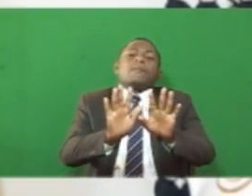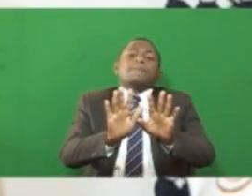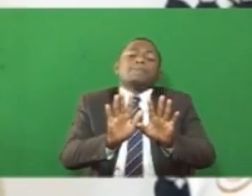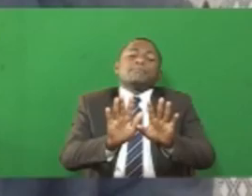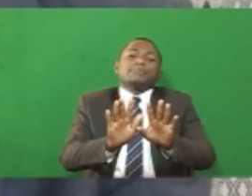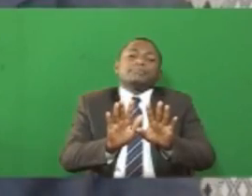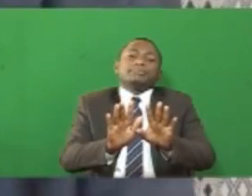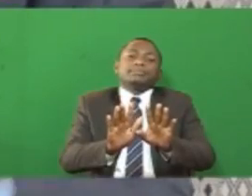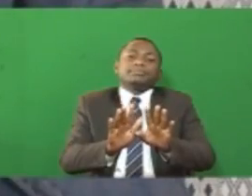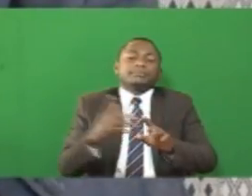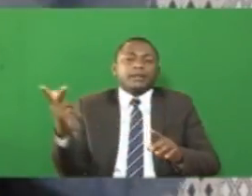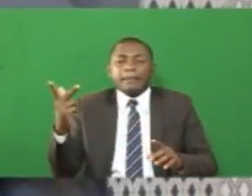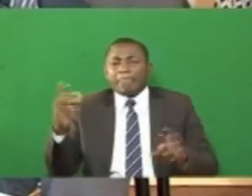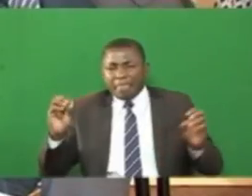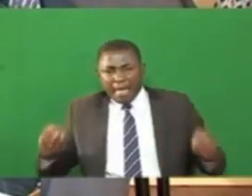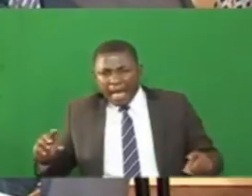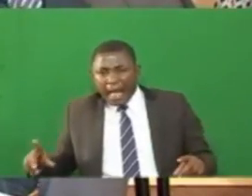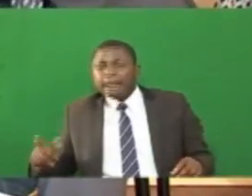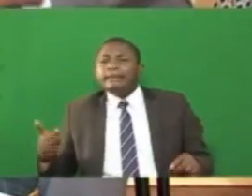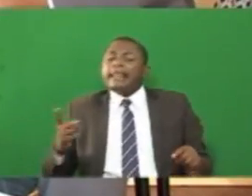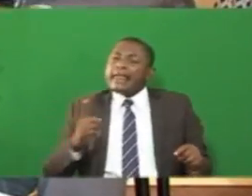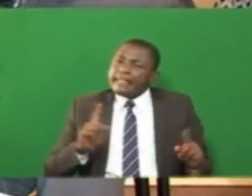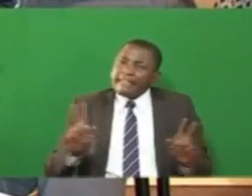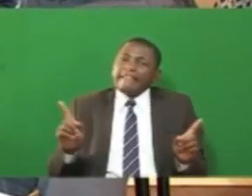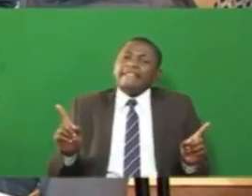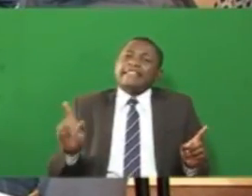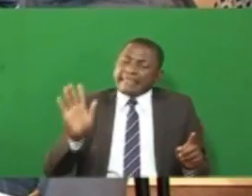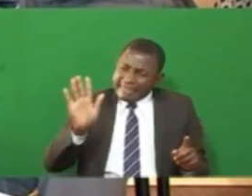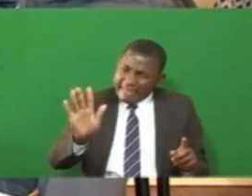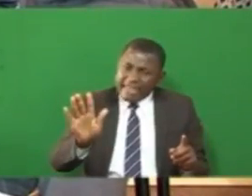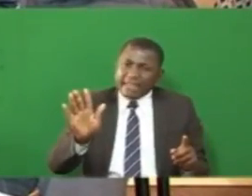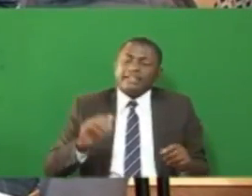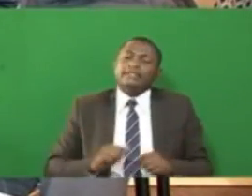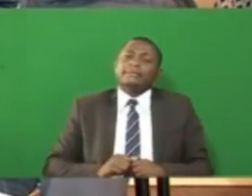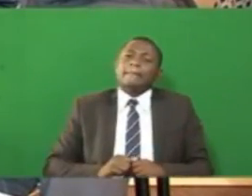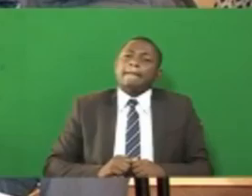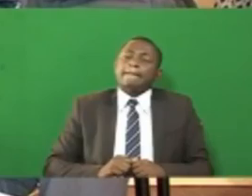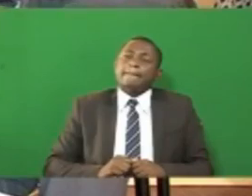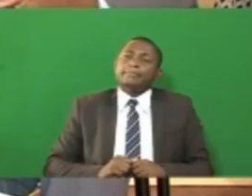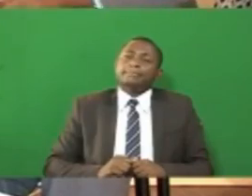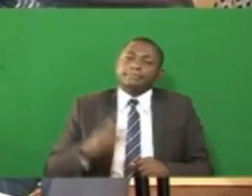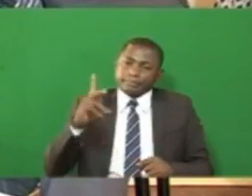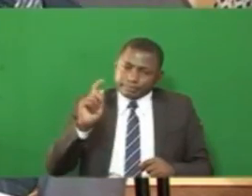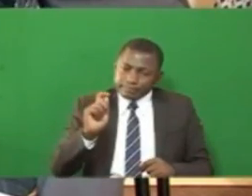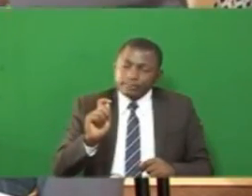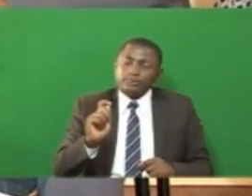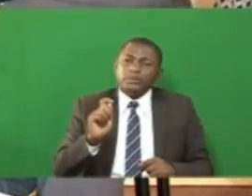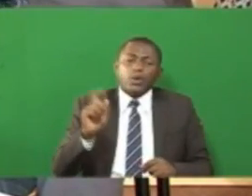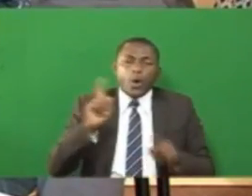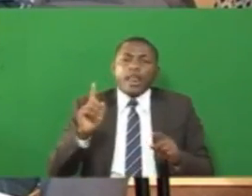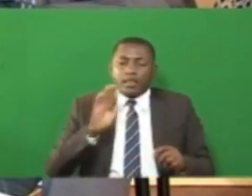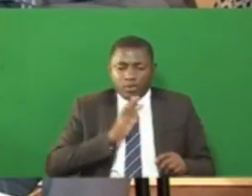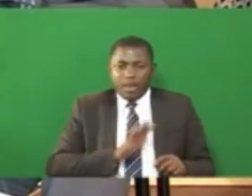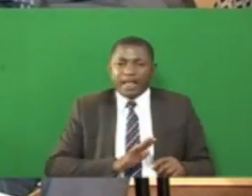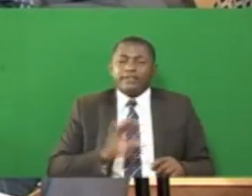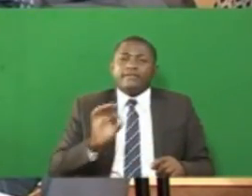rechisefe. Ari kungoti asvika pakarenda pakataura. Saka iwayaya ndo iri kutaurwa